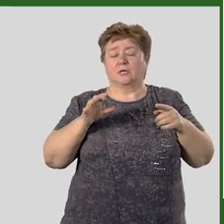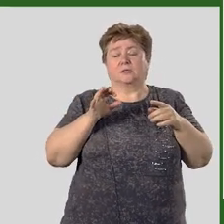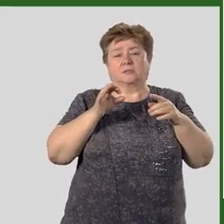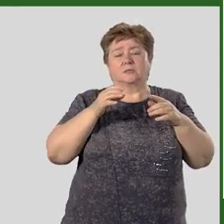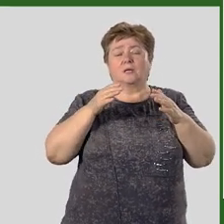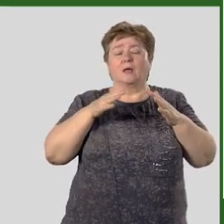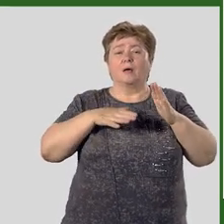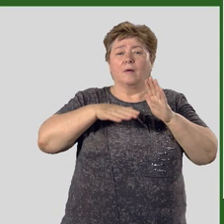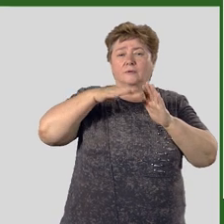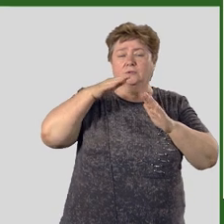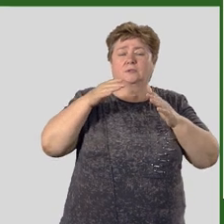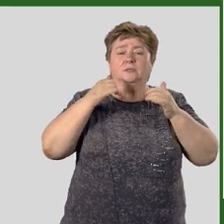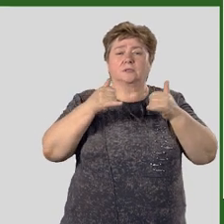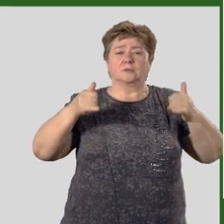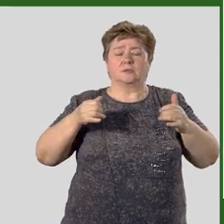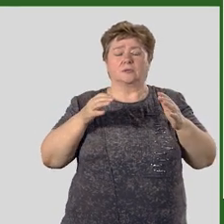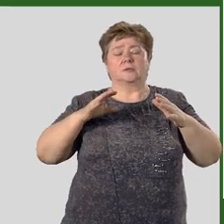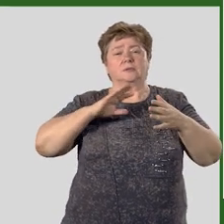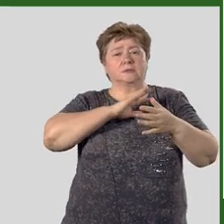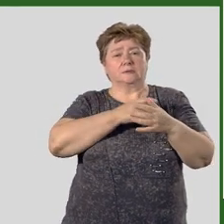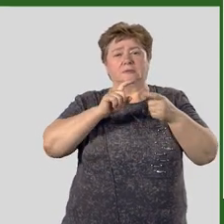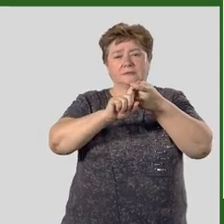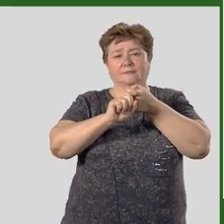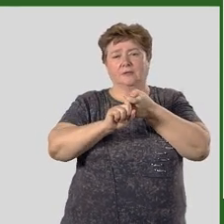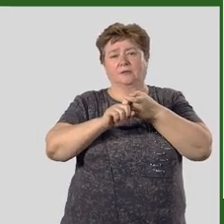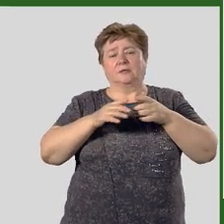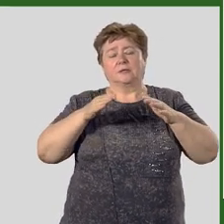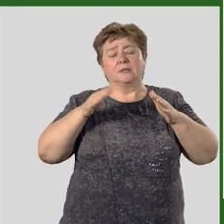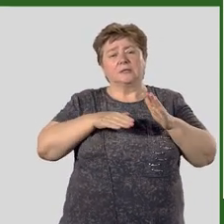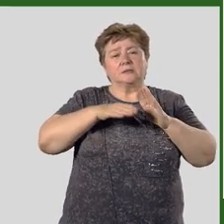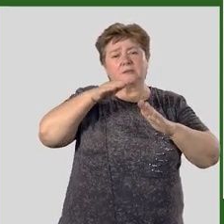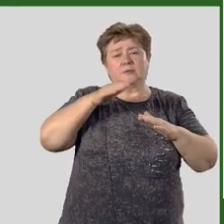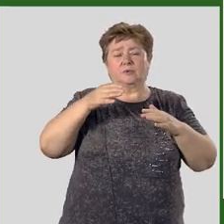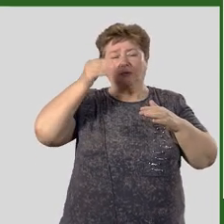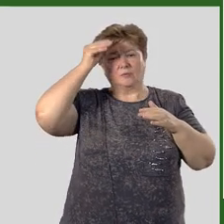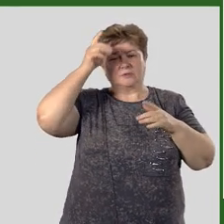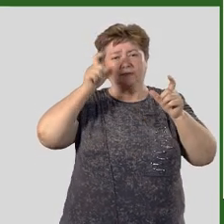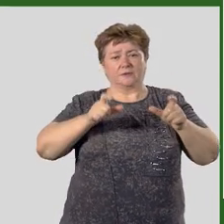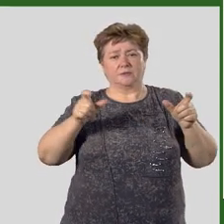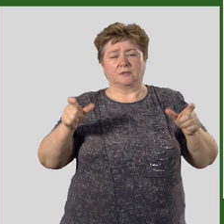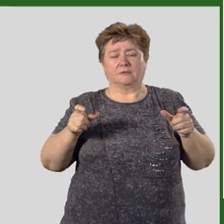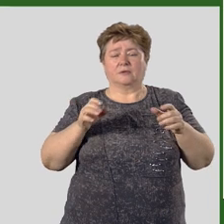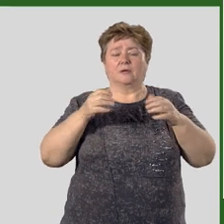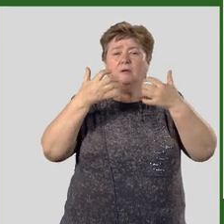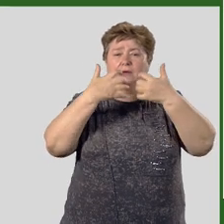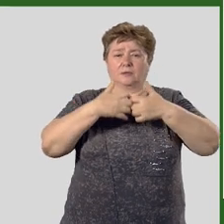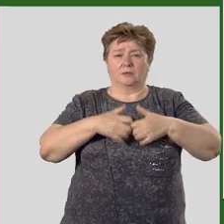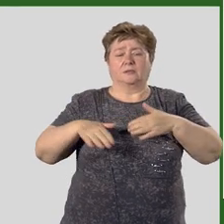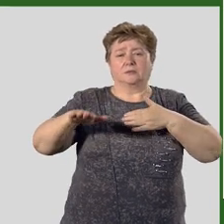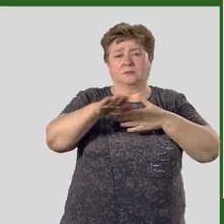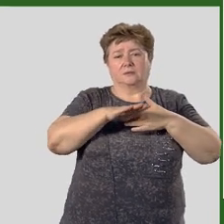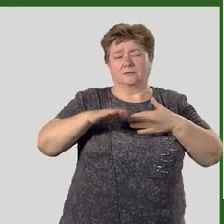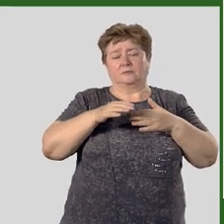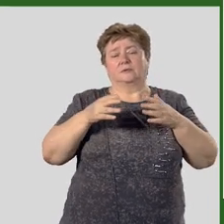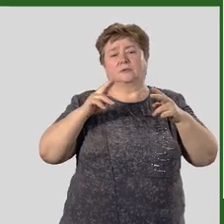темпами развития, интенсивностью связей, степенью образования населения, отраслевой